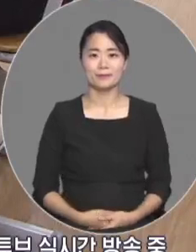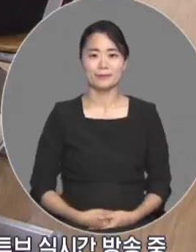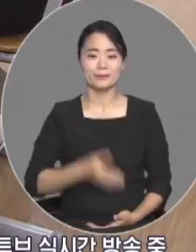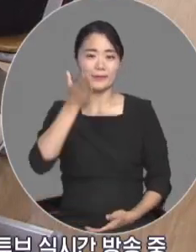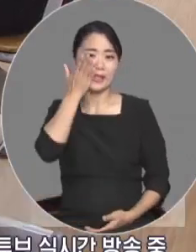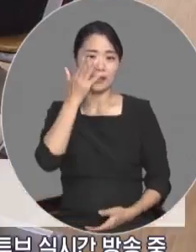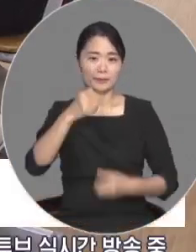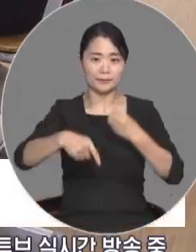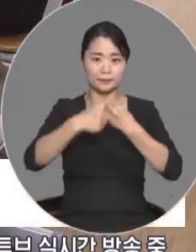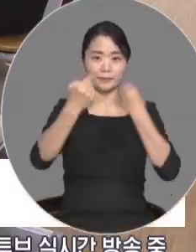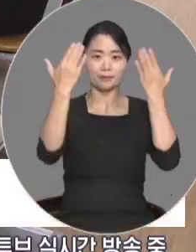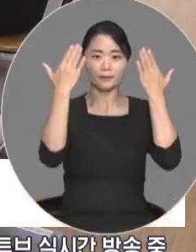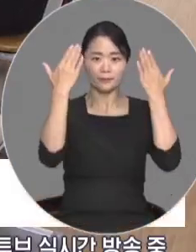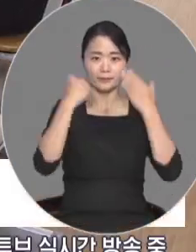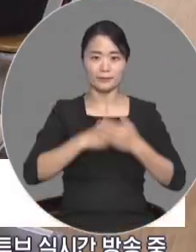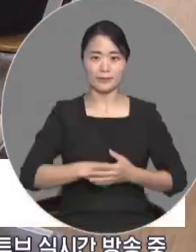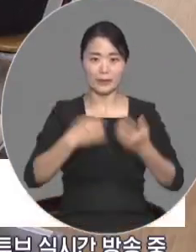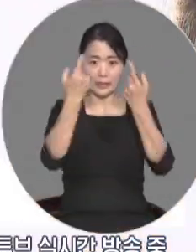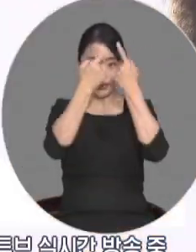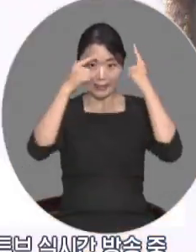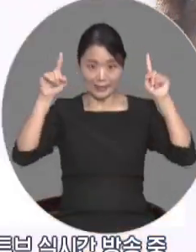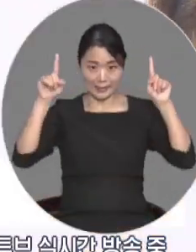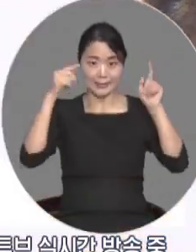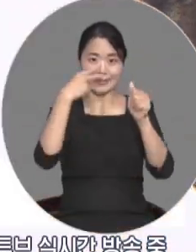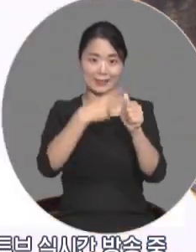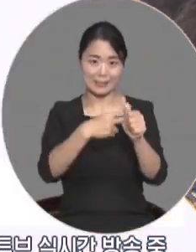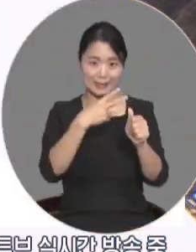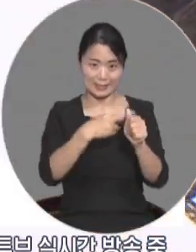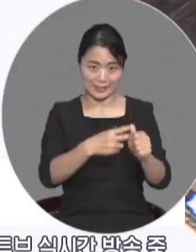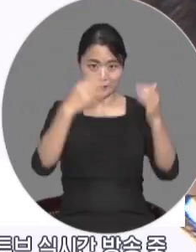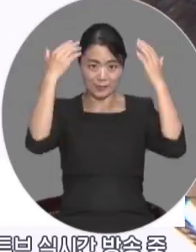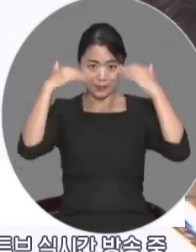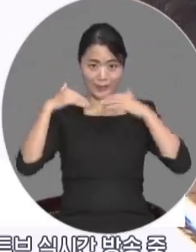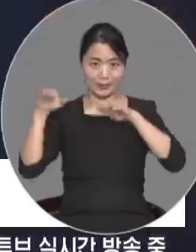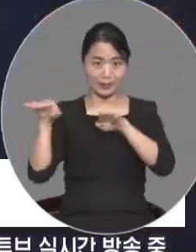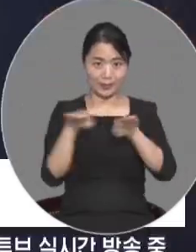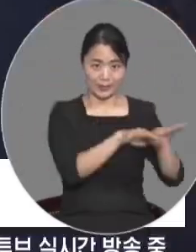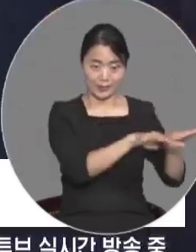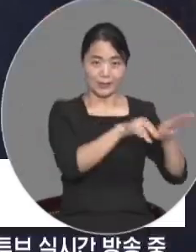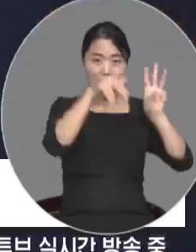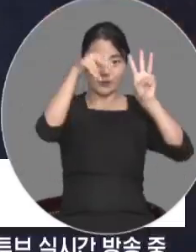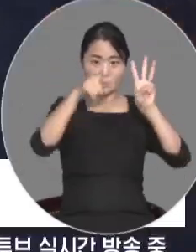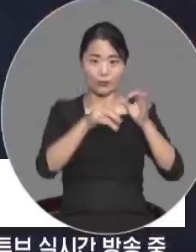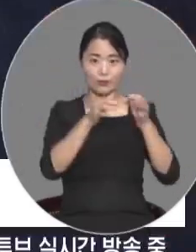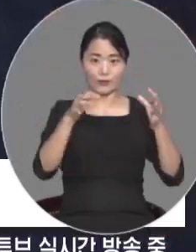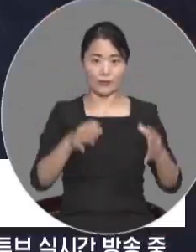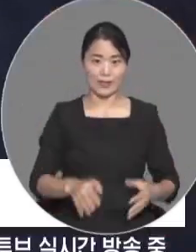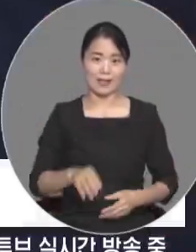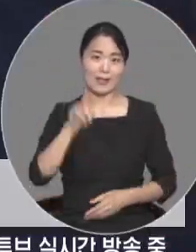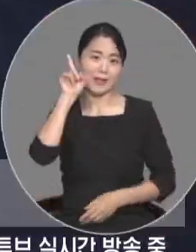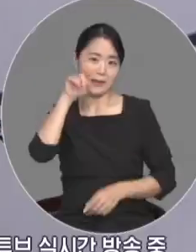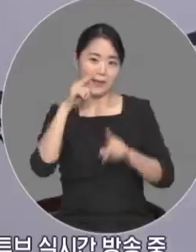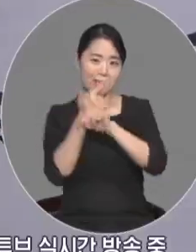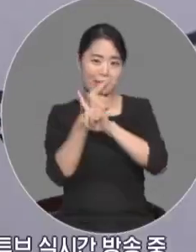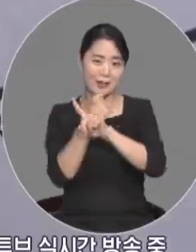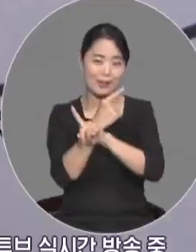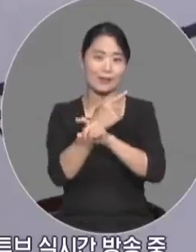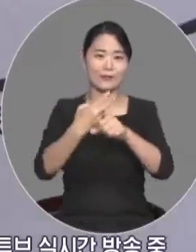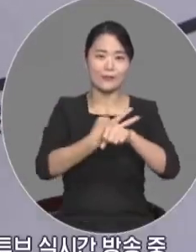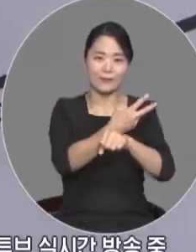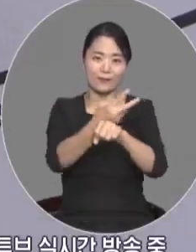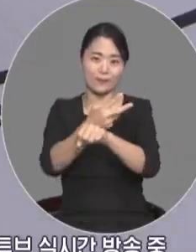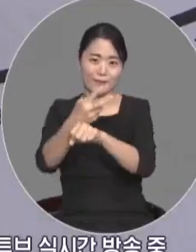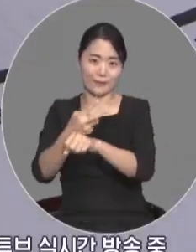울산의 한 초등학교. 대학생 선생님이 방학을 이용해 3주 동안 매일 2시간씩 학생들에게 공부를